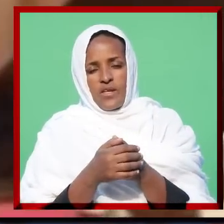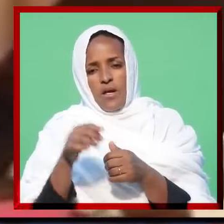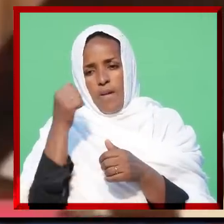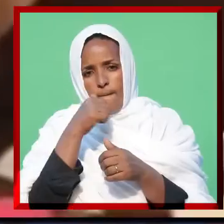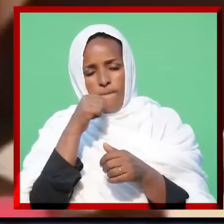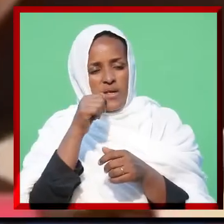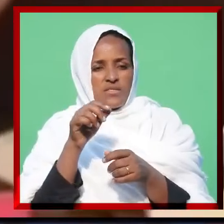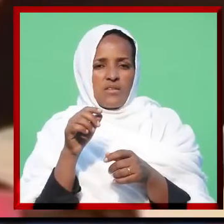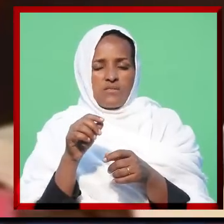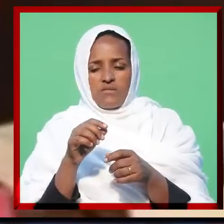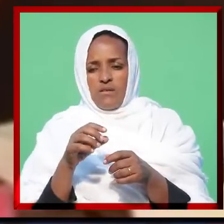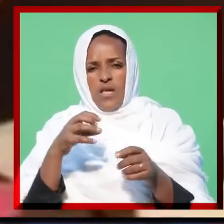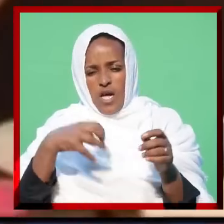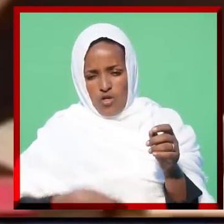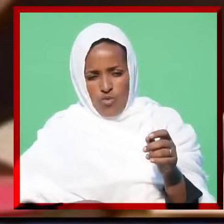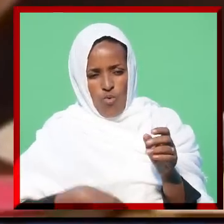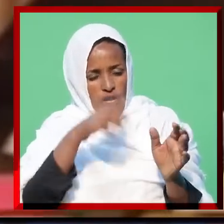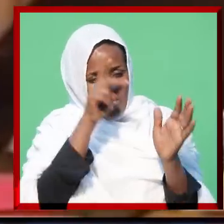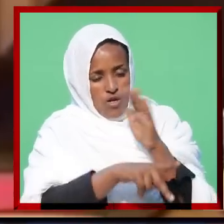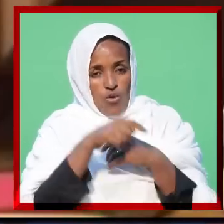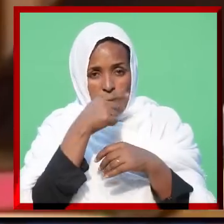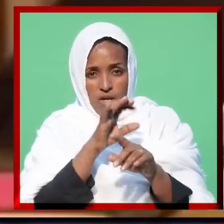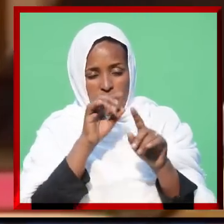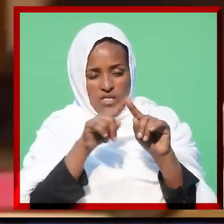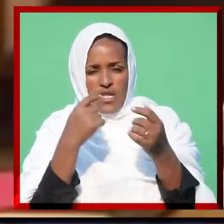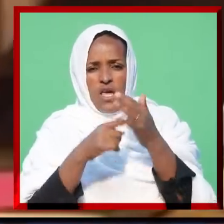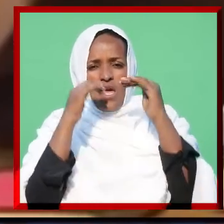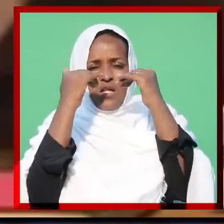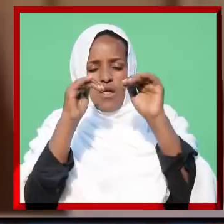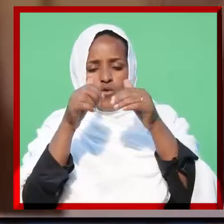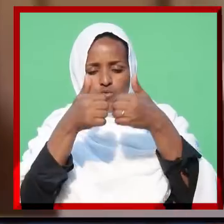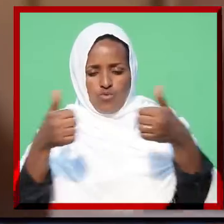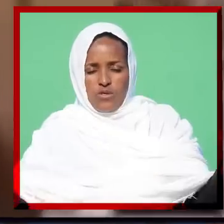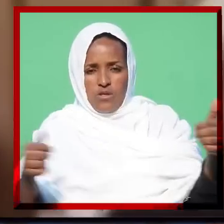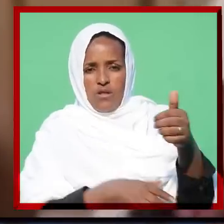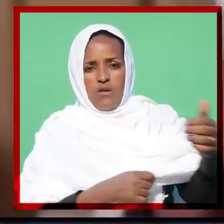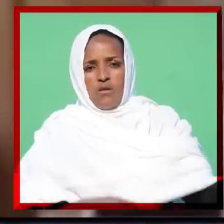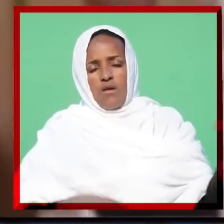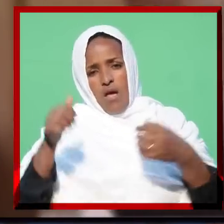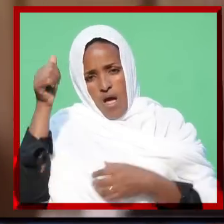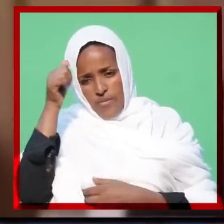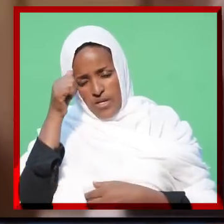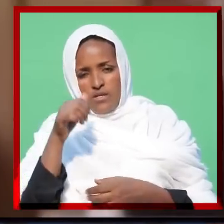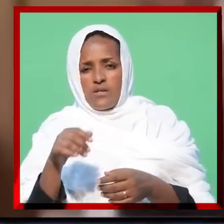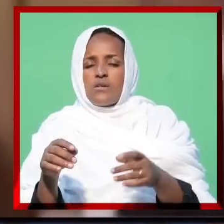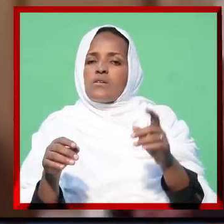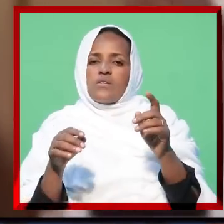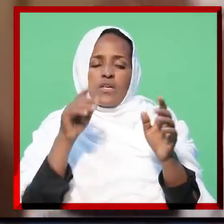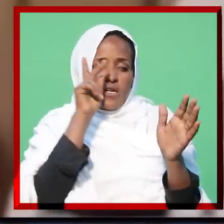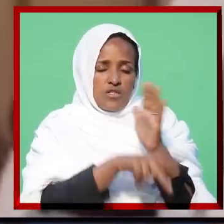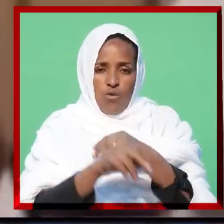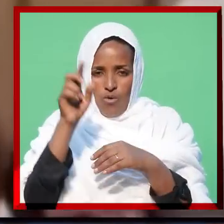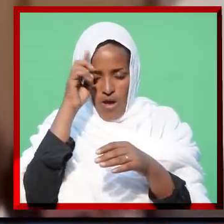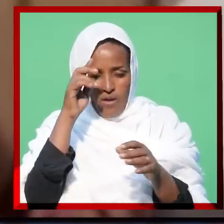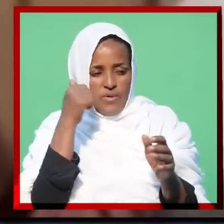በሴት ቀንቶ ገደለው የሚል ታሪክ በፍጹም የለም። ግን ይሄን ያህል ልዩነት አለ ተመልከቱ። አቤልን የገደለው በሴት ምክንያት ነው ቃየል